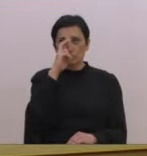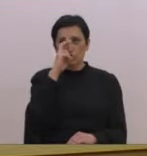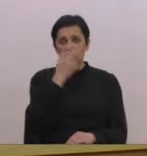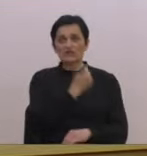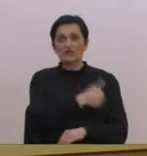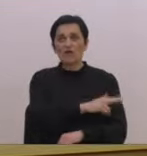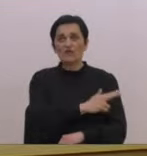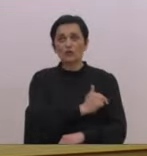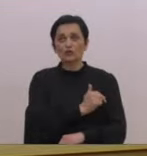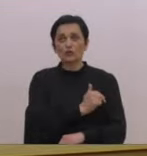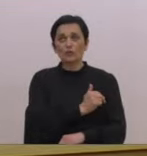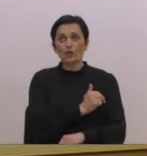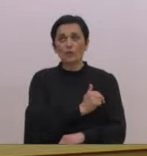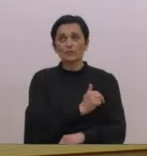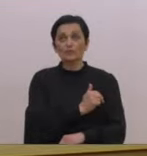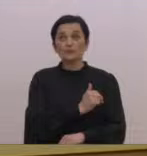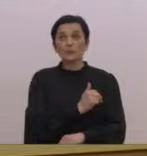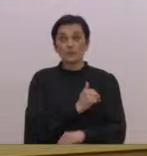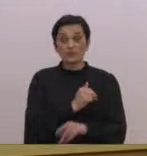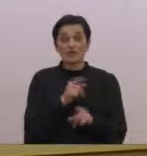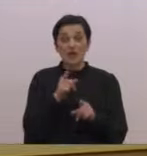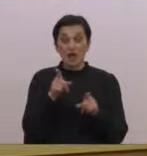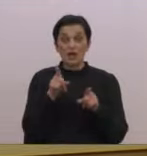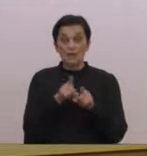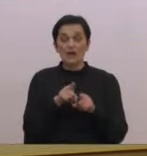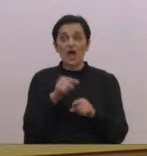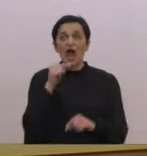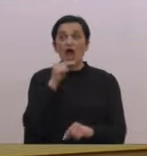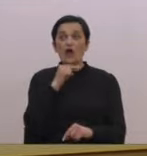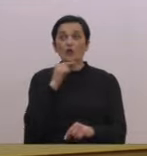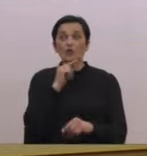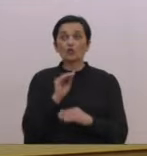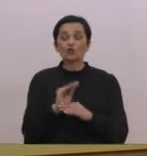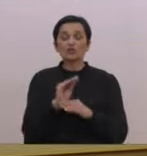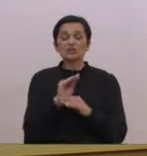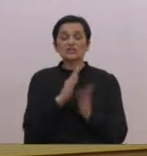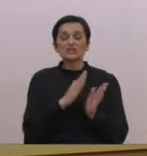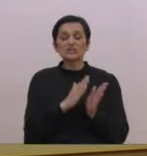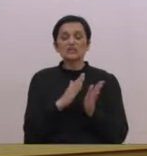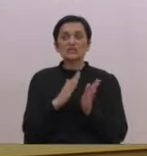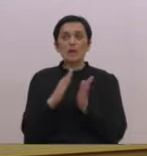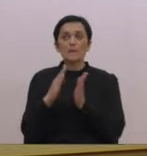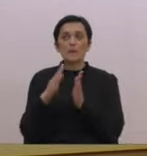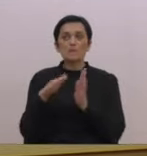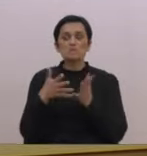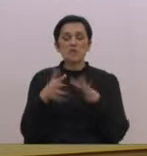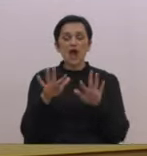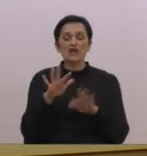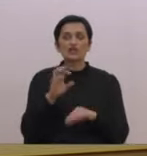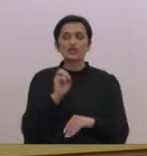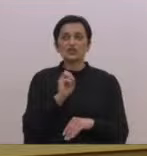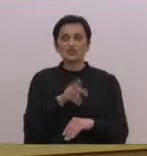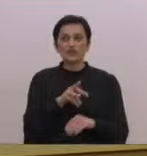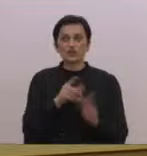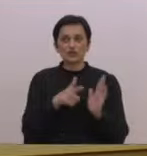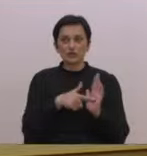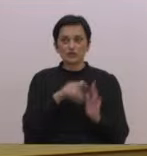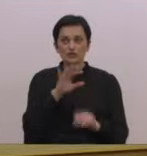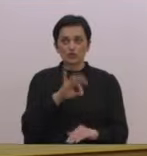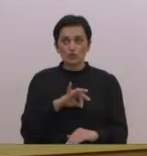სავამტყოფო. Მაშინ ეკონომიკის ზრდის ტემპები უფრო მეტი იქნება ვიდრე